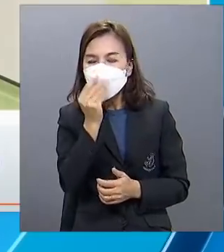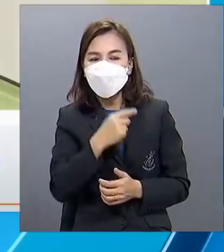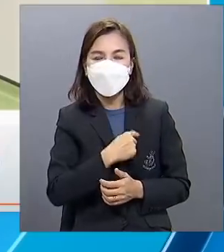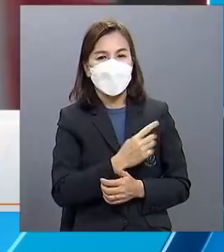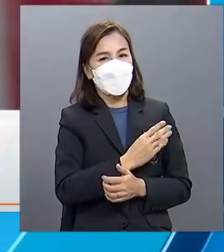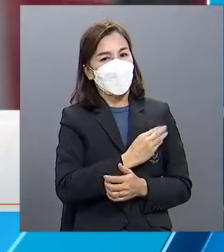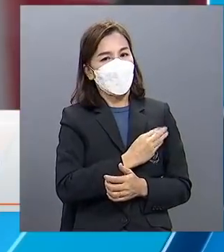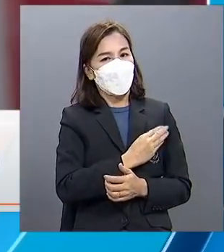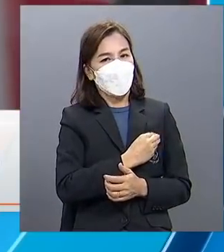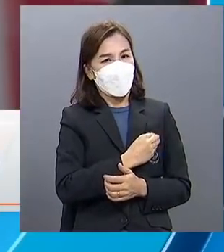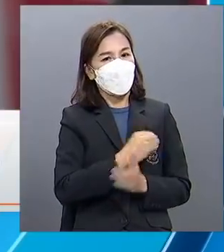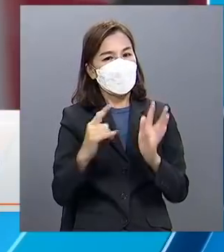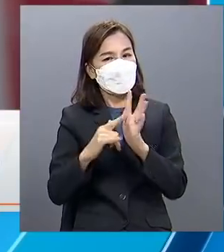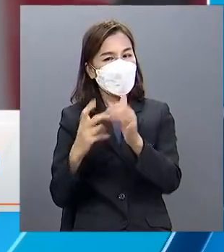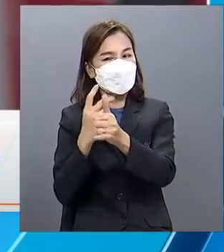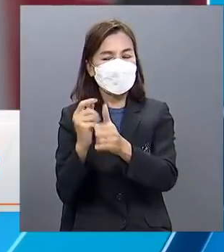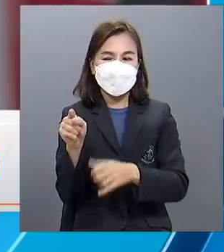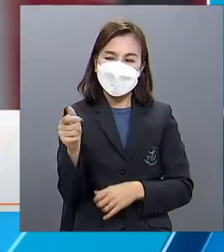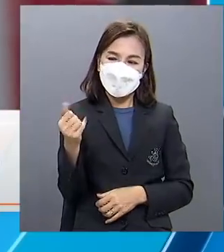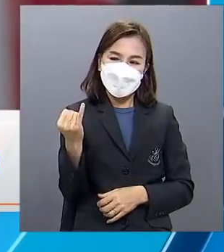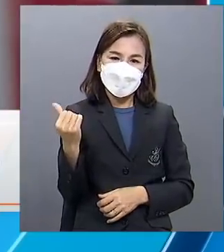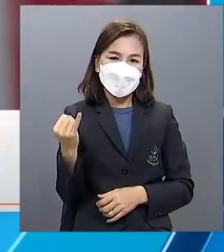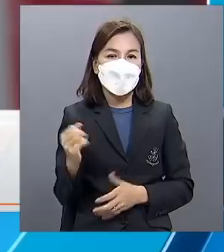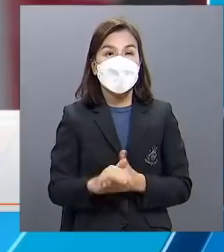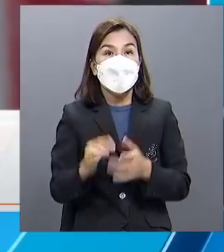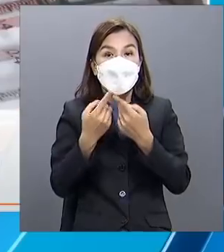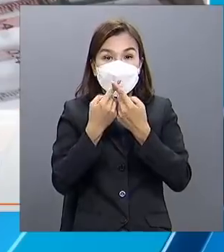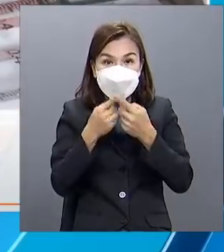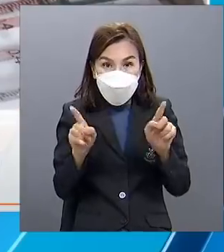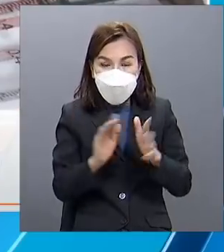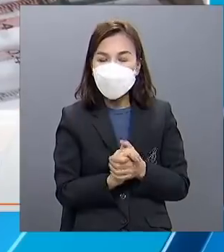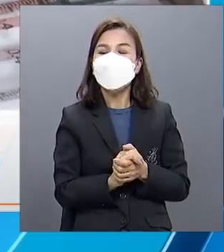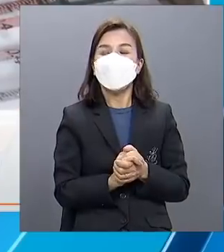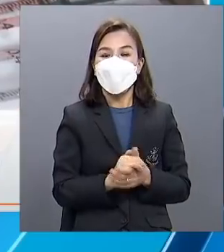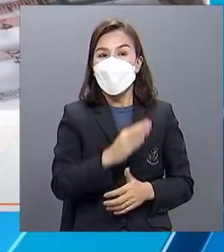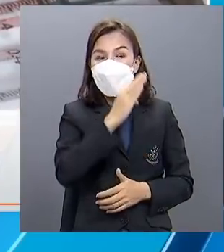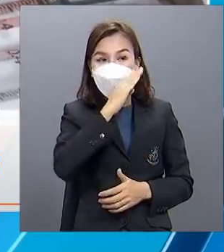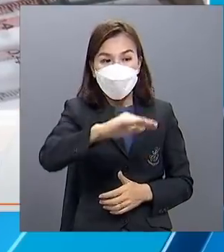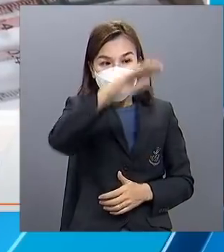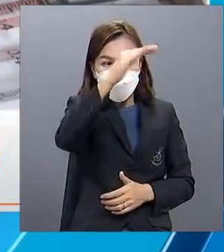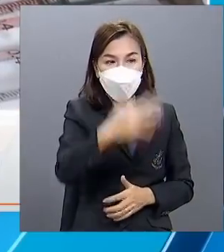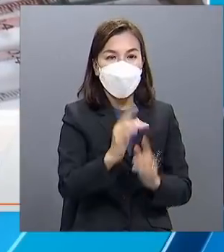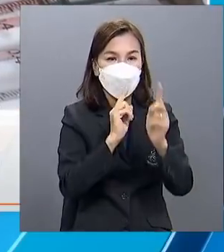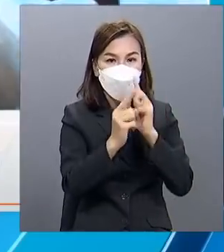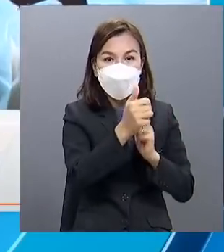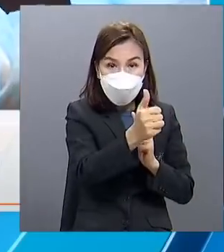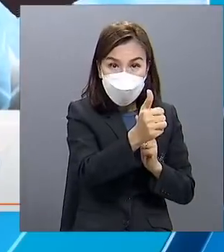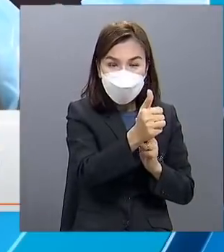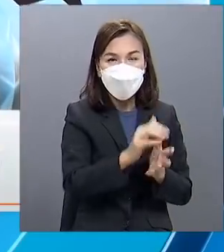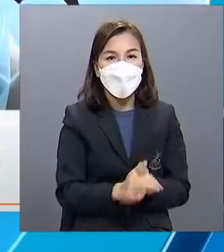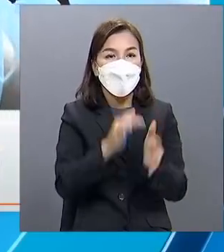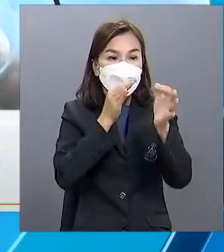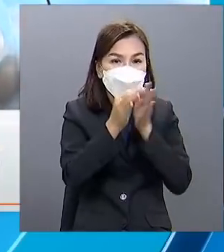นะครับก็คงคิดว่าสิ่งนึงเลยถ้าน้องเขาโตหน่อยแล้วพอที่จะคุยกันเนี่ยผมคิดว่าจริงๆการฉีดวัคซีนเนี่ยถ้าอธิบายให้ให้